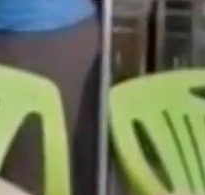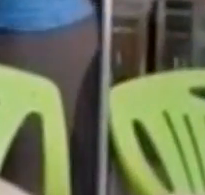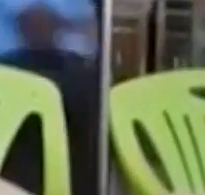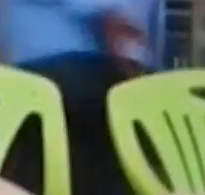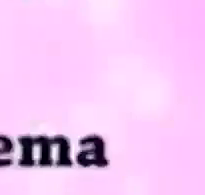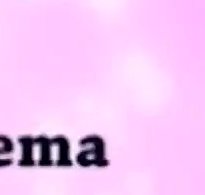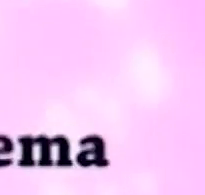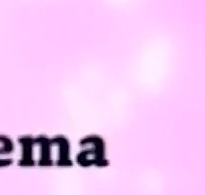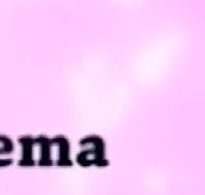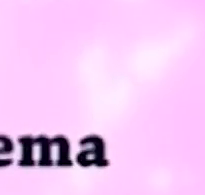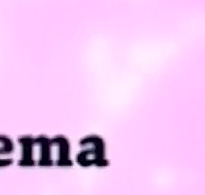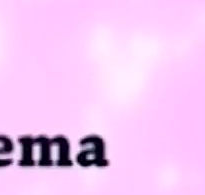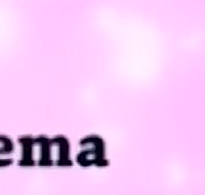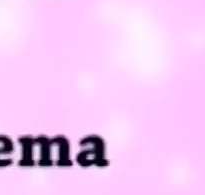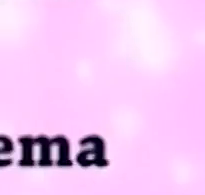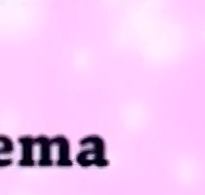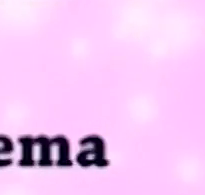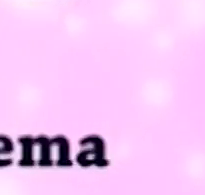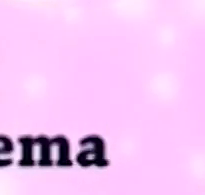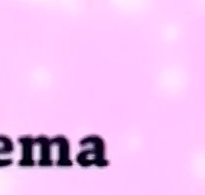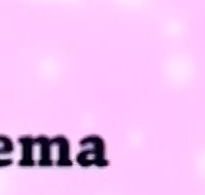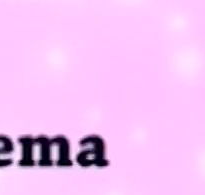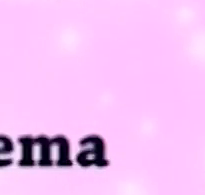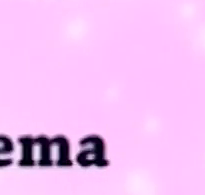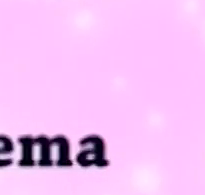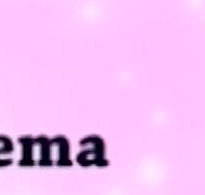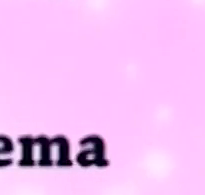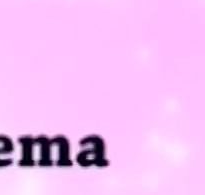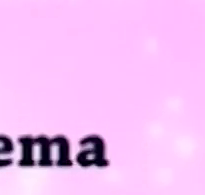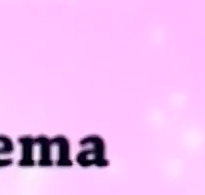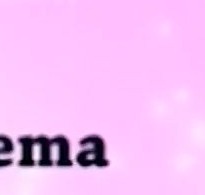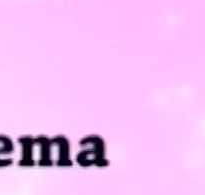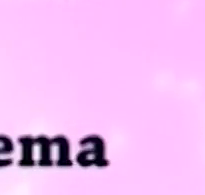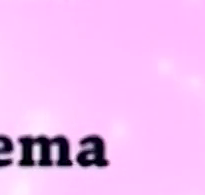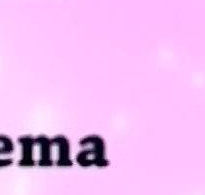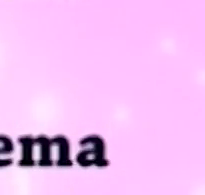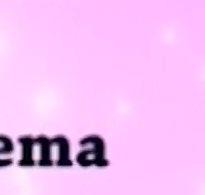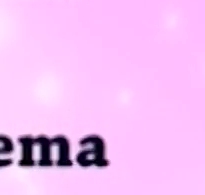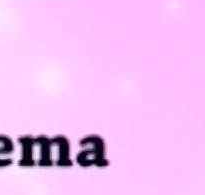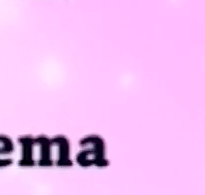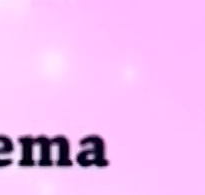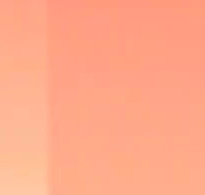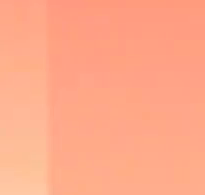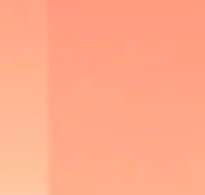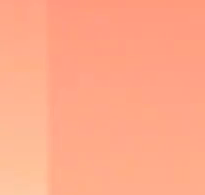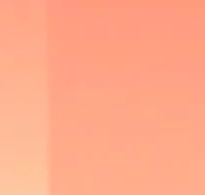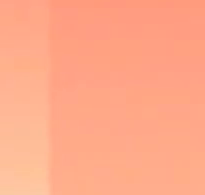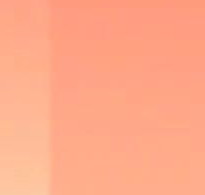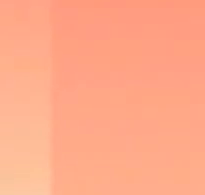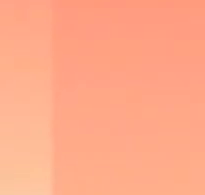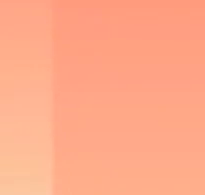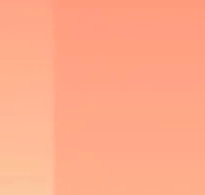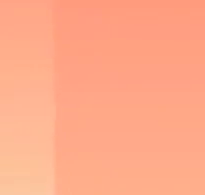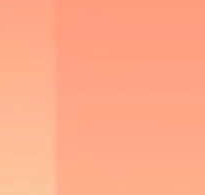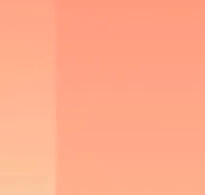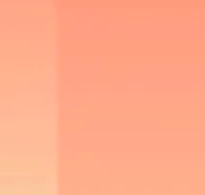Watanzania, tuwajali wagonjwa wa TB. Tuhakikishe wanakamilisha matibabu yao, wanarudi kwenye afya njema. Ujumbe huu